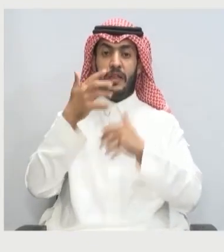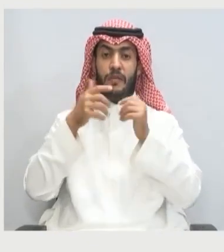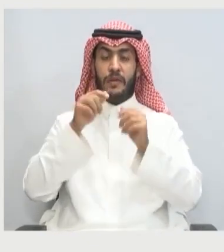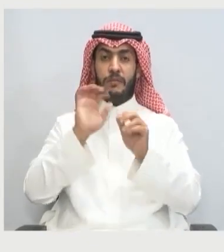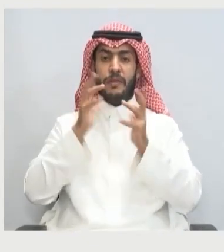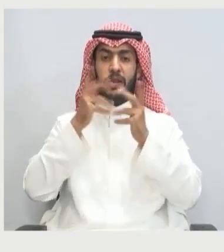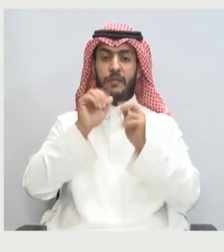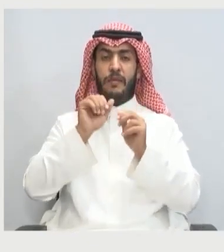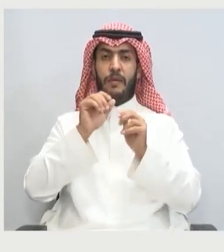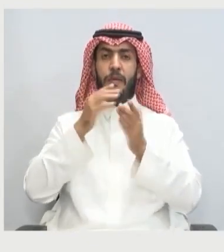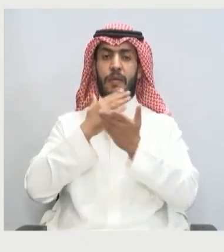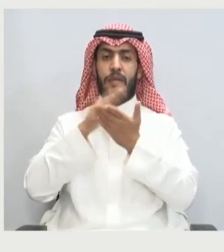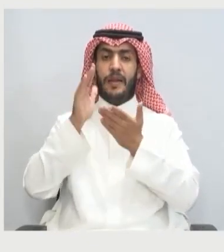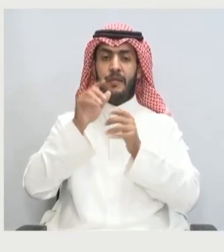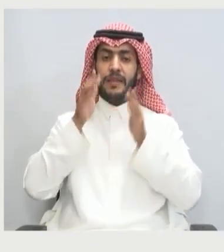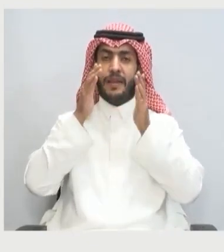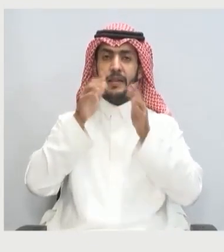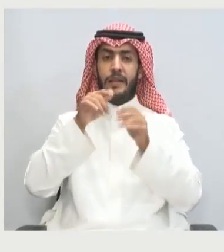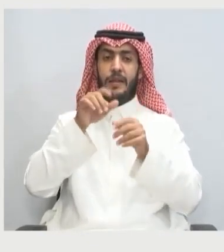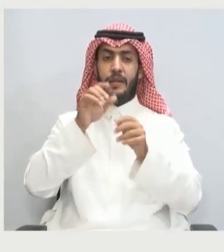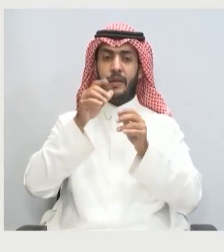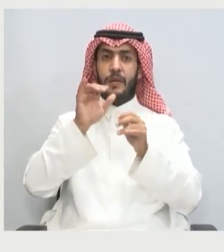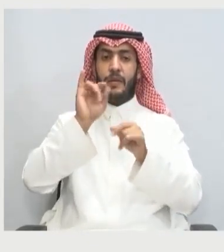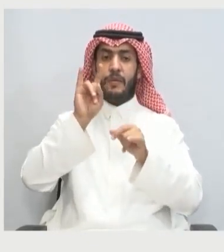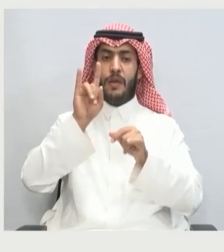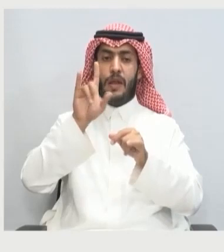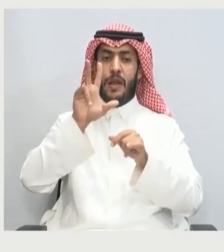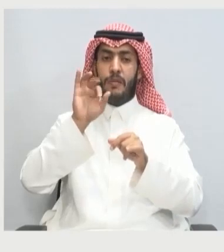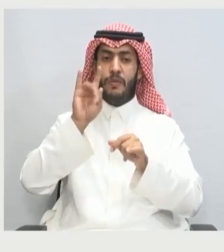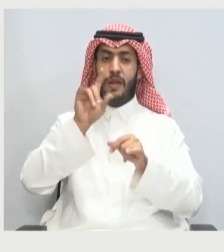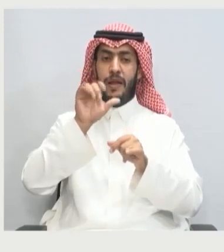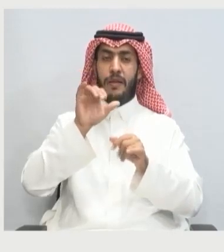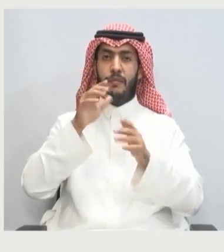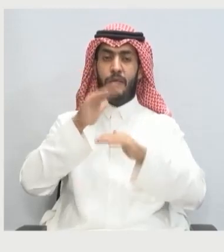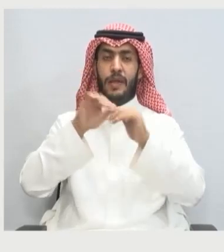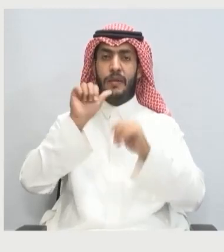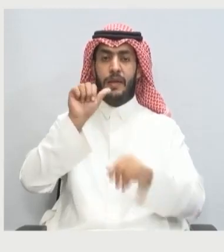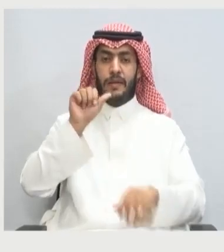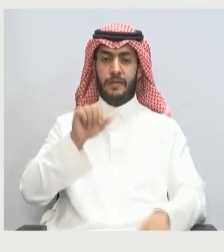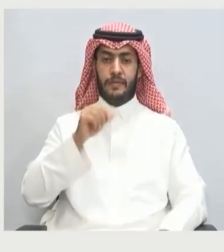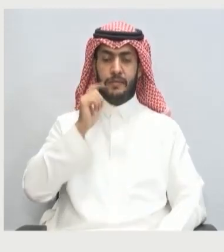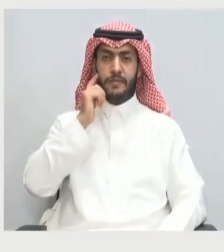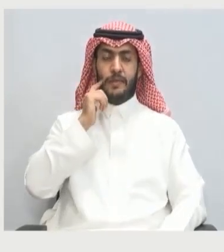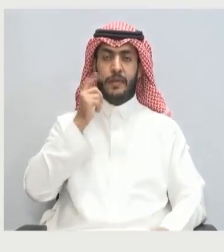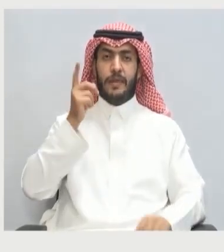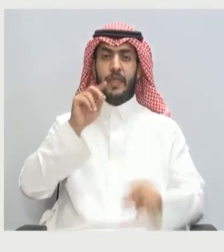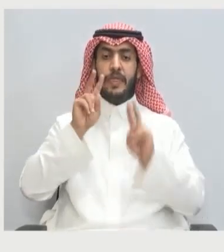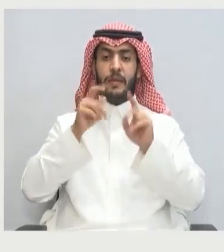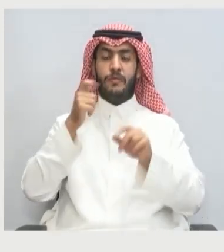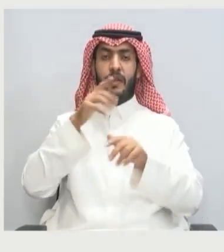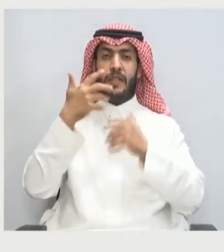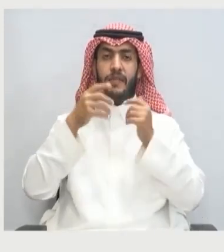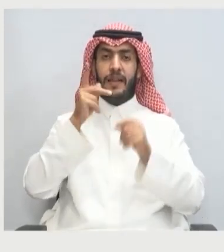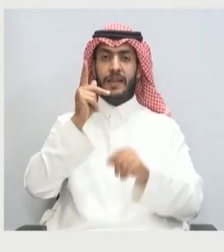تتنا تسب طرديا مع التركيز المولاري للمركب اي او الماده المتفاعله اي كذلك ثابت سرعه